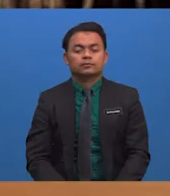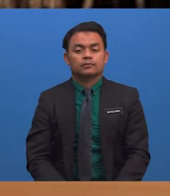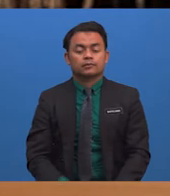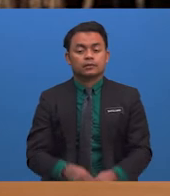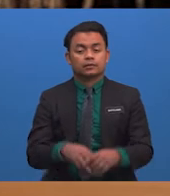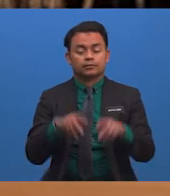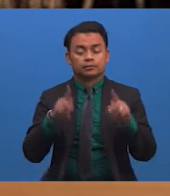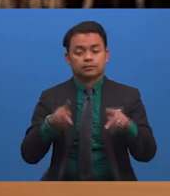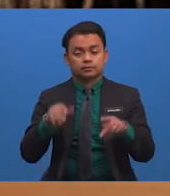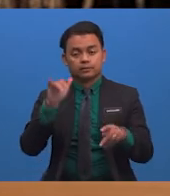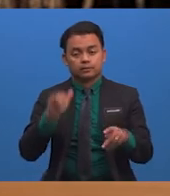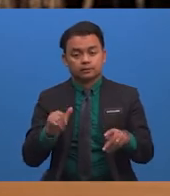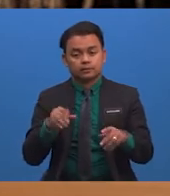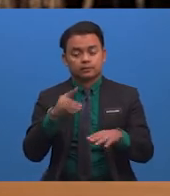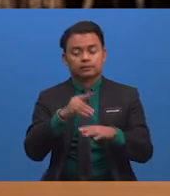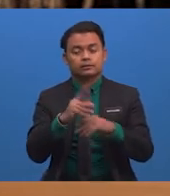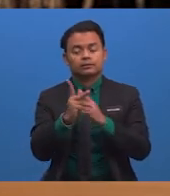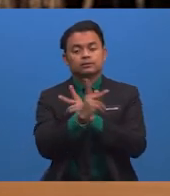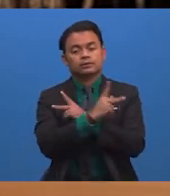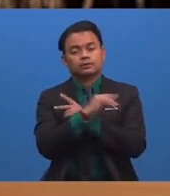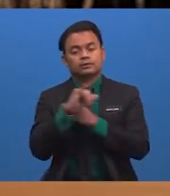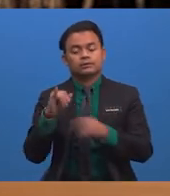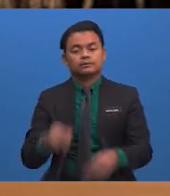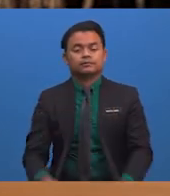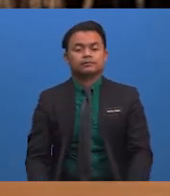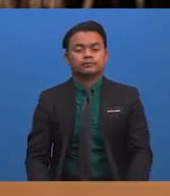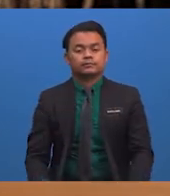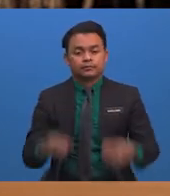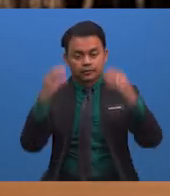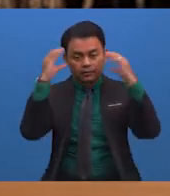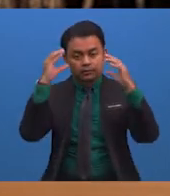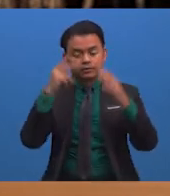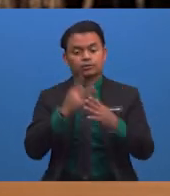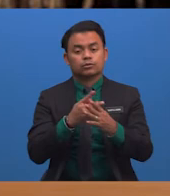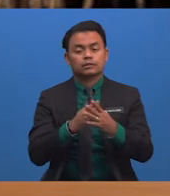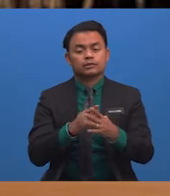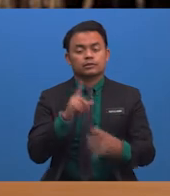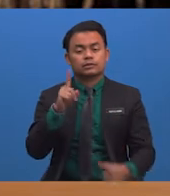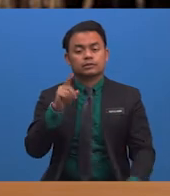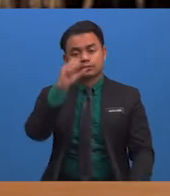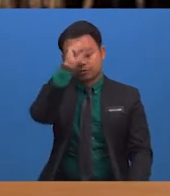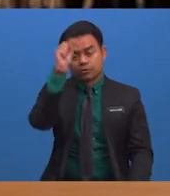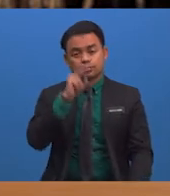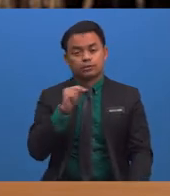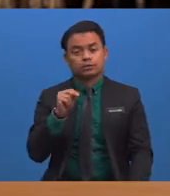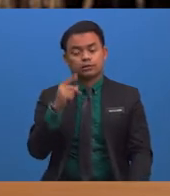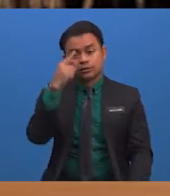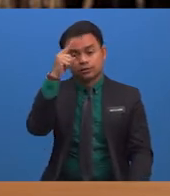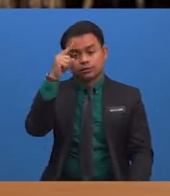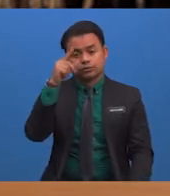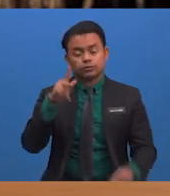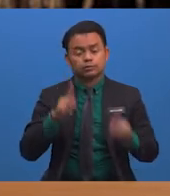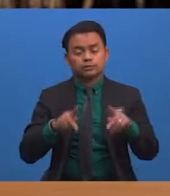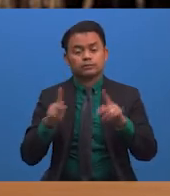Anak-anak pelajar yang dikasihi, di sini saya kongsikan pula satu soalan untuk anak-anak